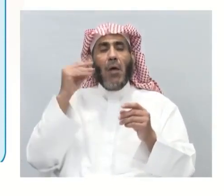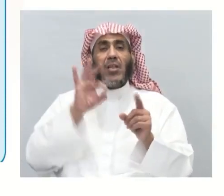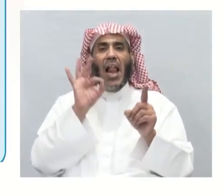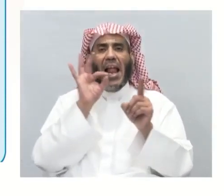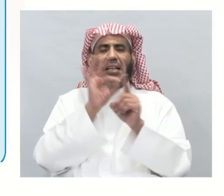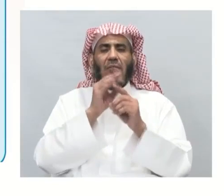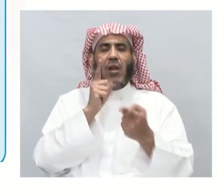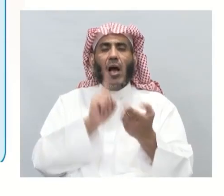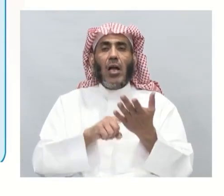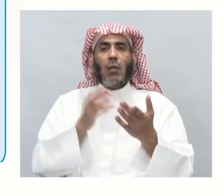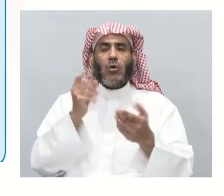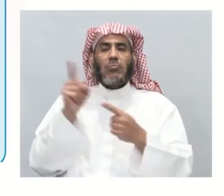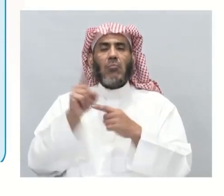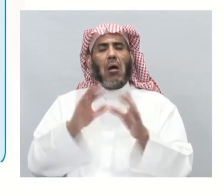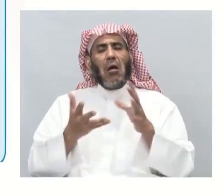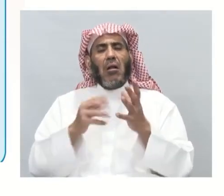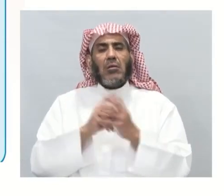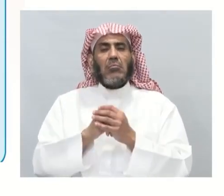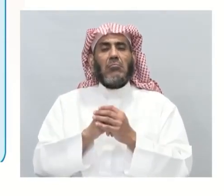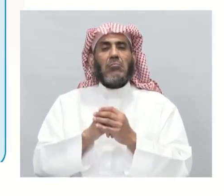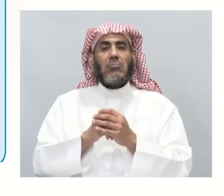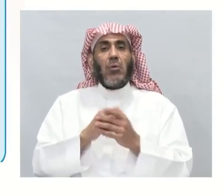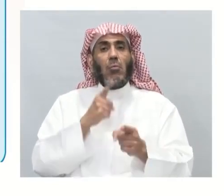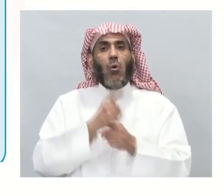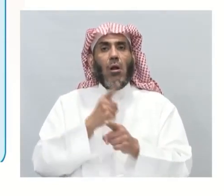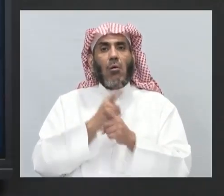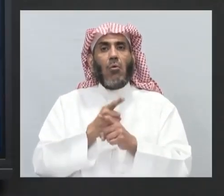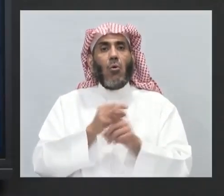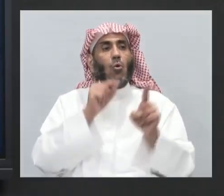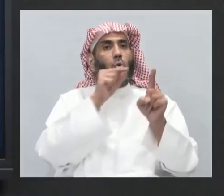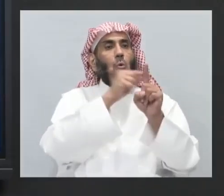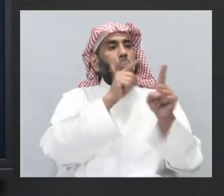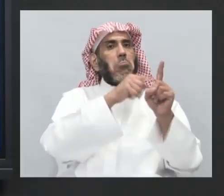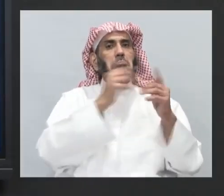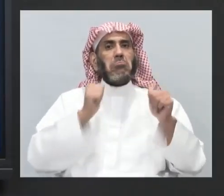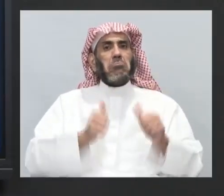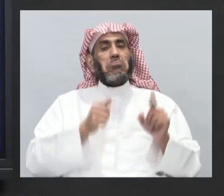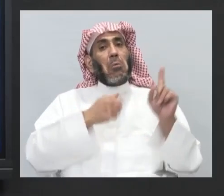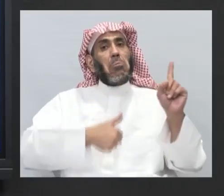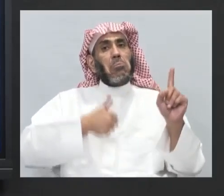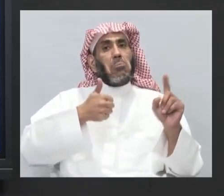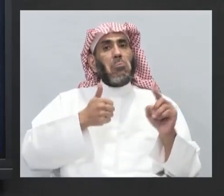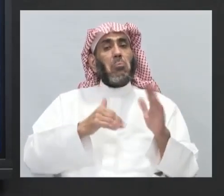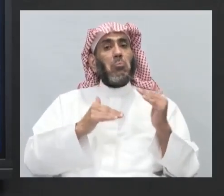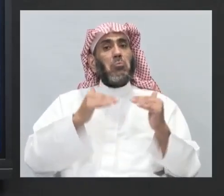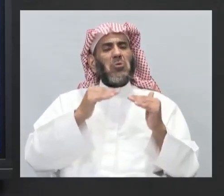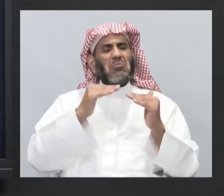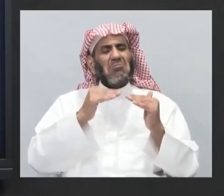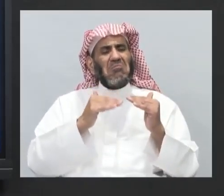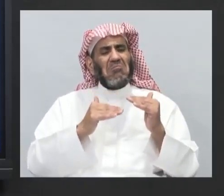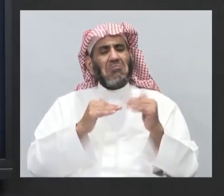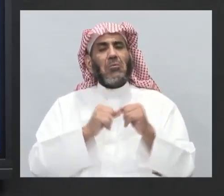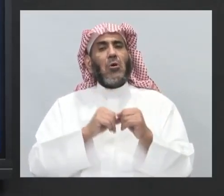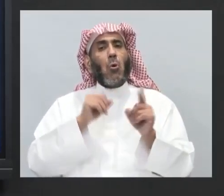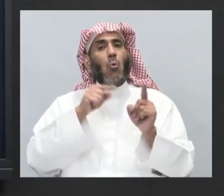للمتحدث احيانا قد يكون مثلا المعلم يمدح شخصا من الطلاب انت تعرف ان مستواه متدني قليلا